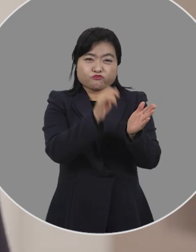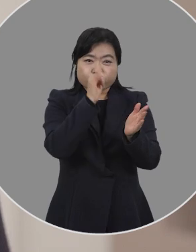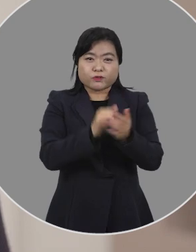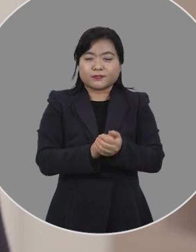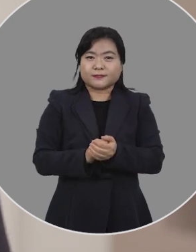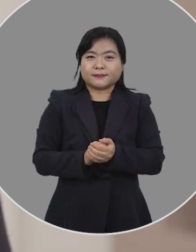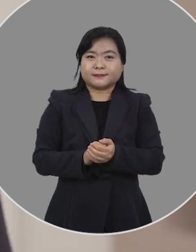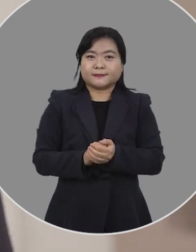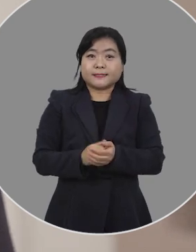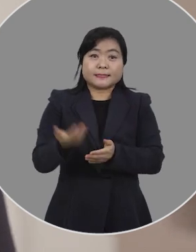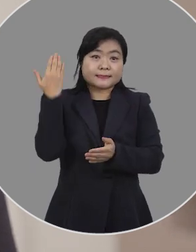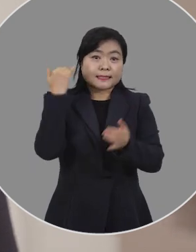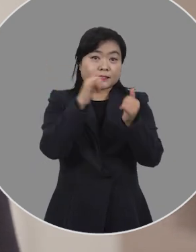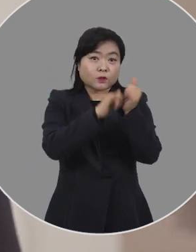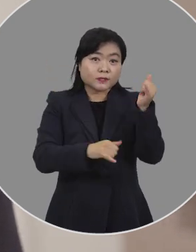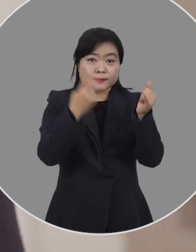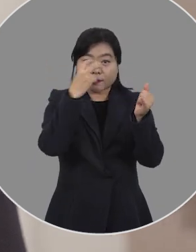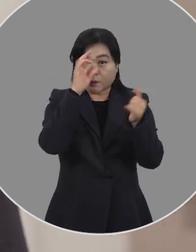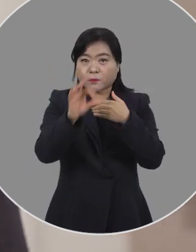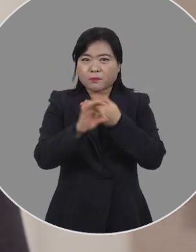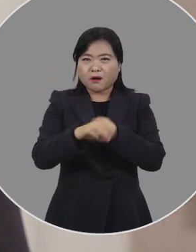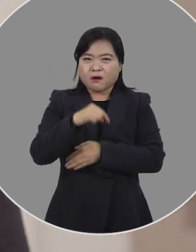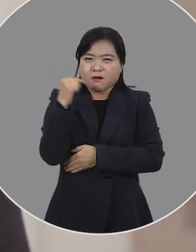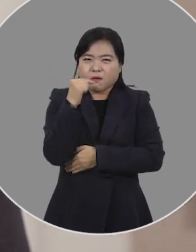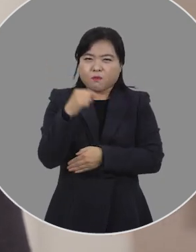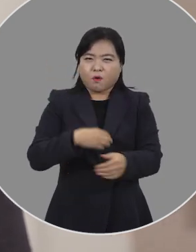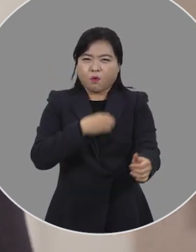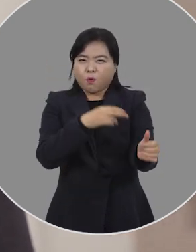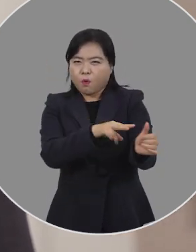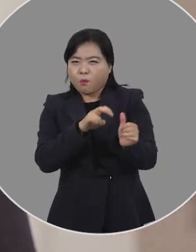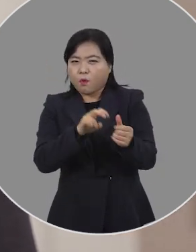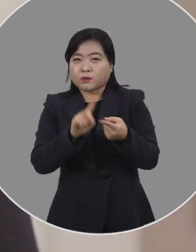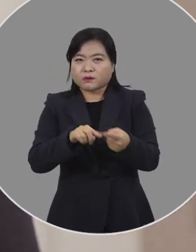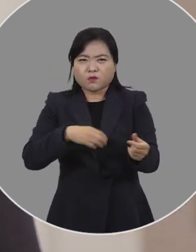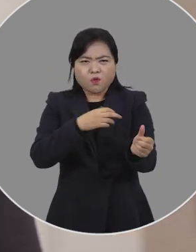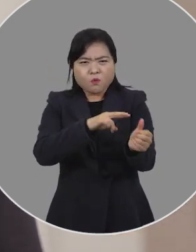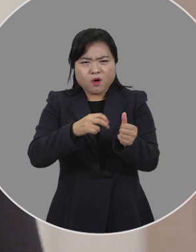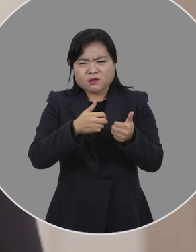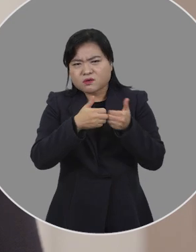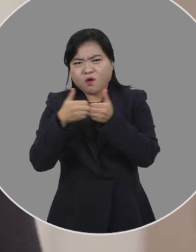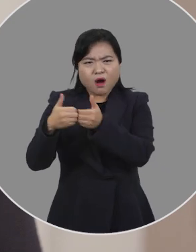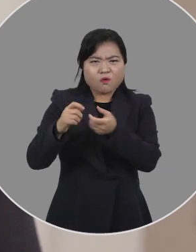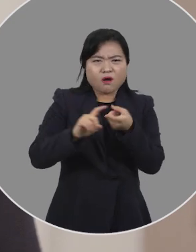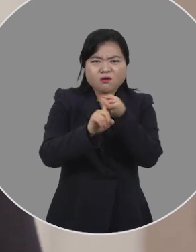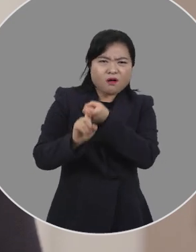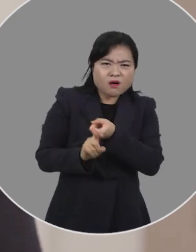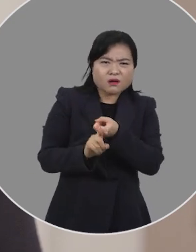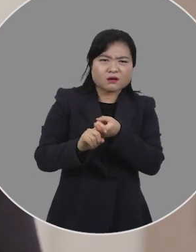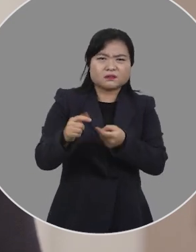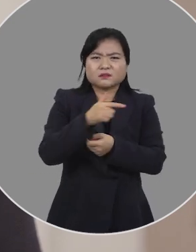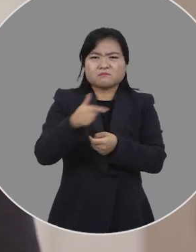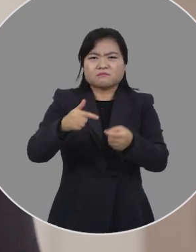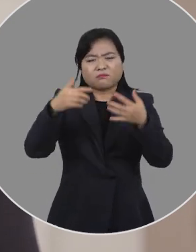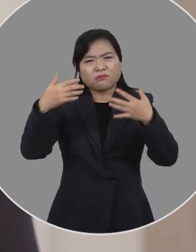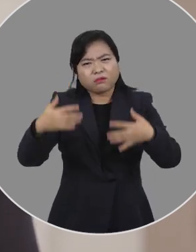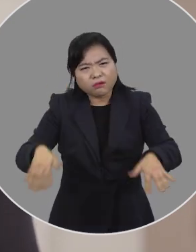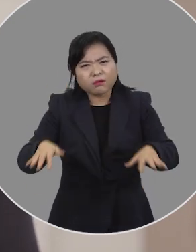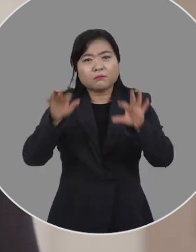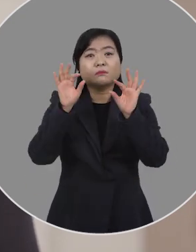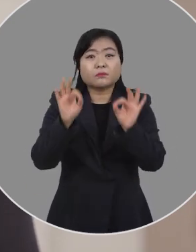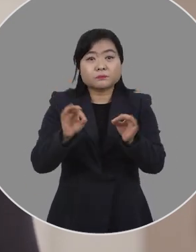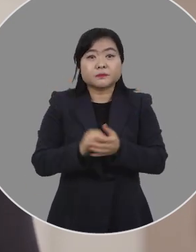올려주셨는데요. 지난 역사를 살펴봐도 강력한 혐오에 비해서 혐오에 대한 저항과 연대는 상대적으로 참 그 힘이